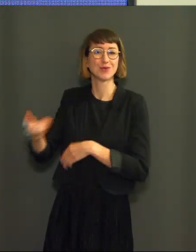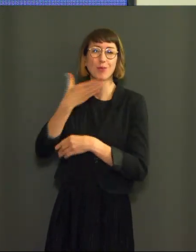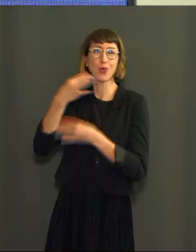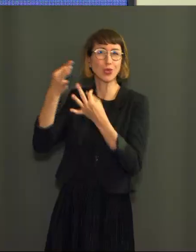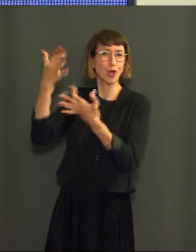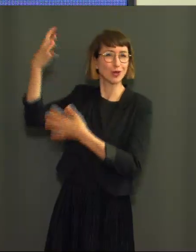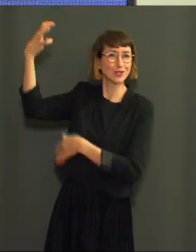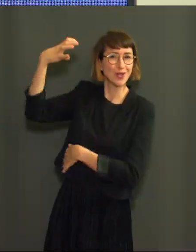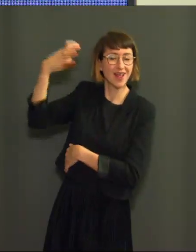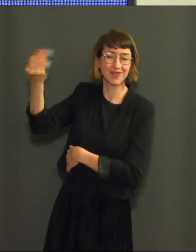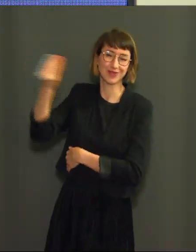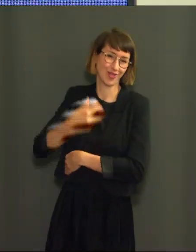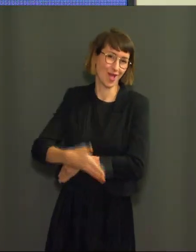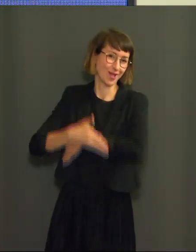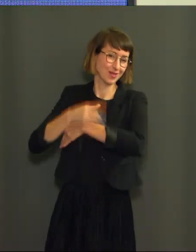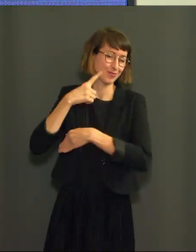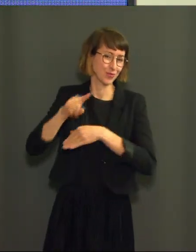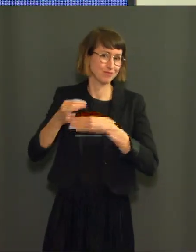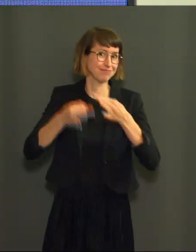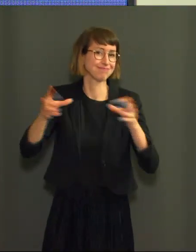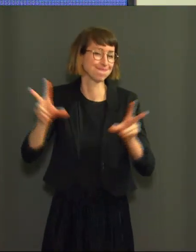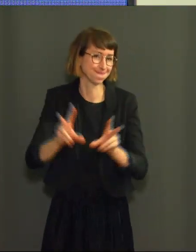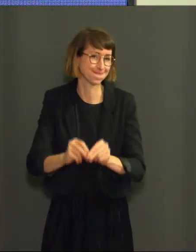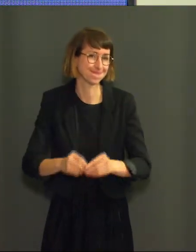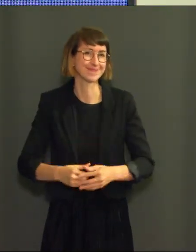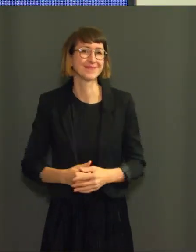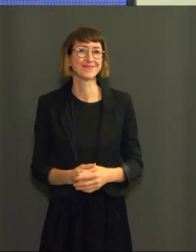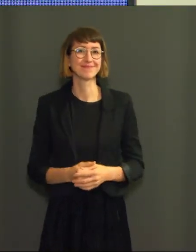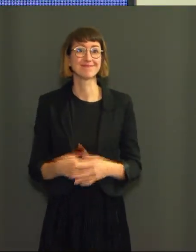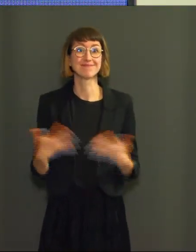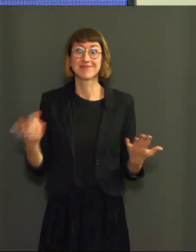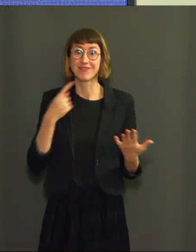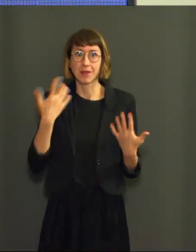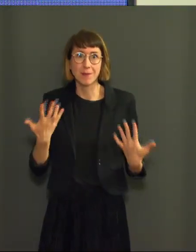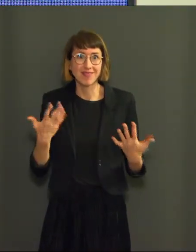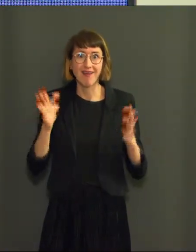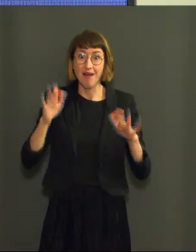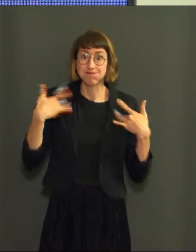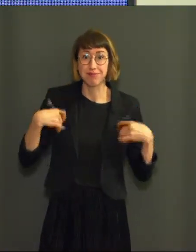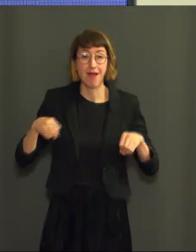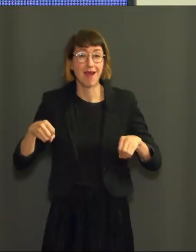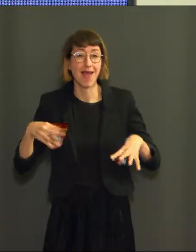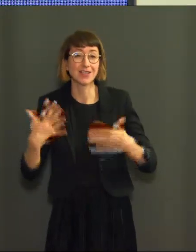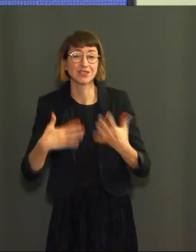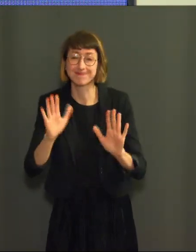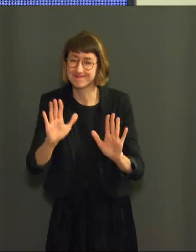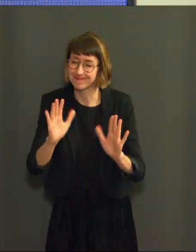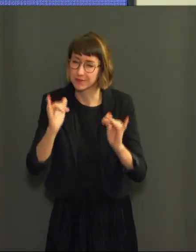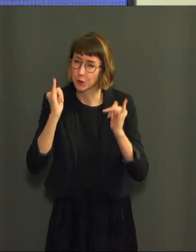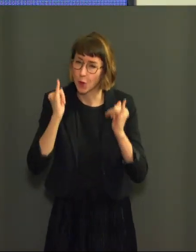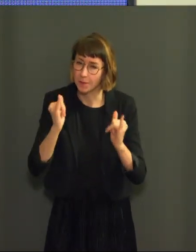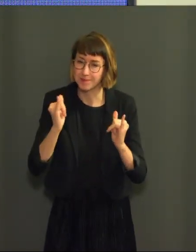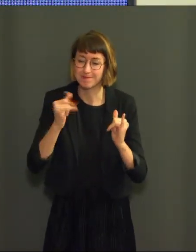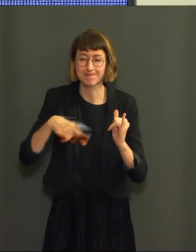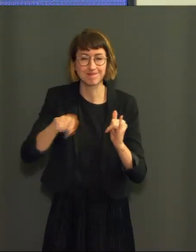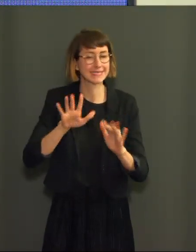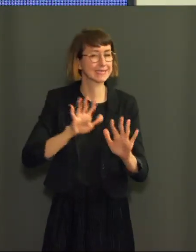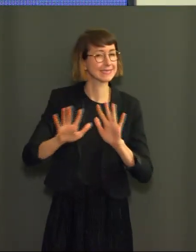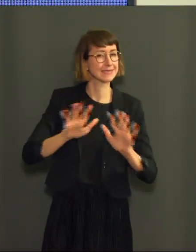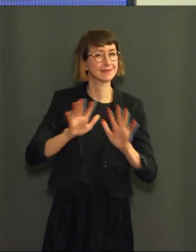ne nous laissons pas totalement emporter par cette euphorie, nous devons encore rester vigilants. En effet, en Belgique aussi,